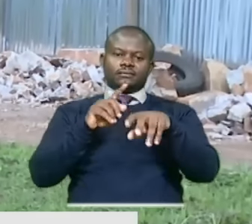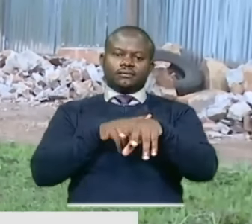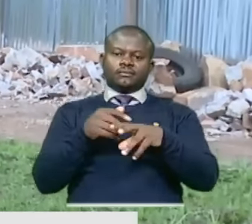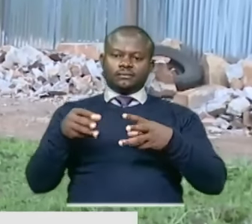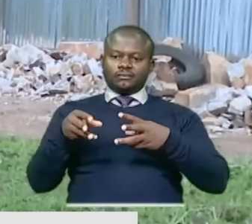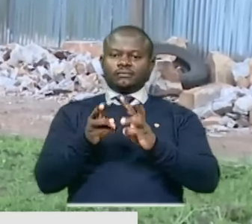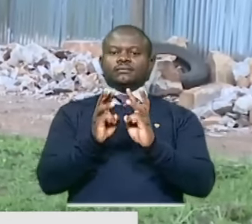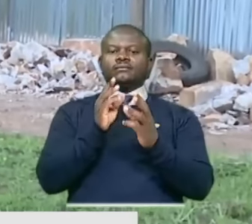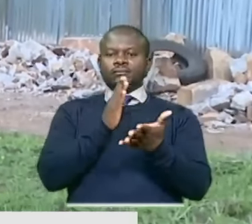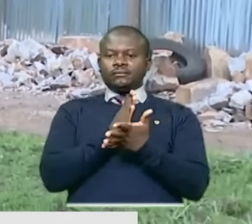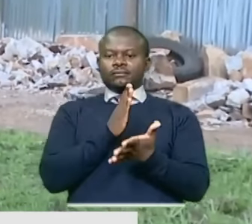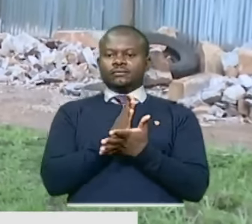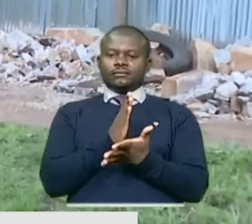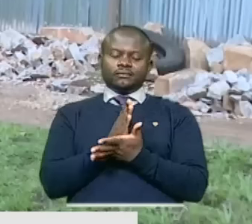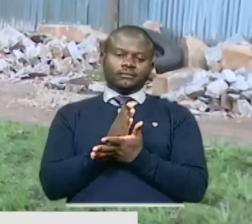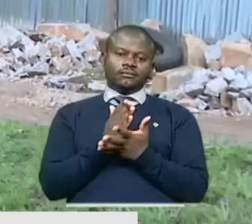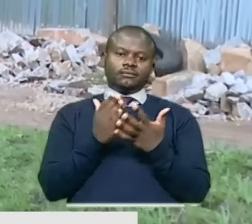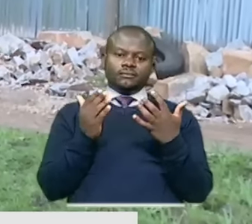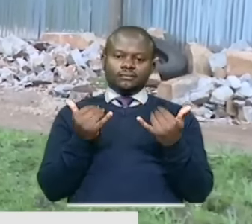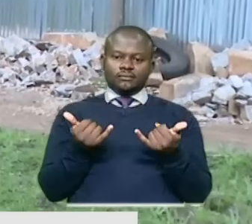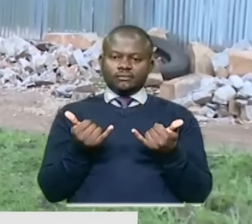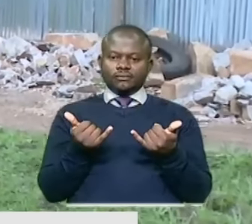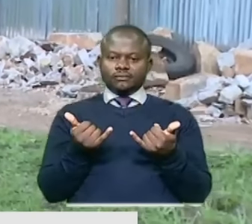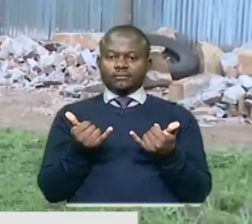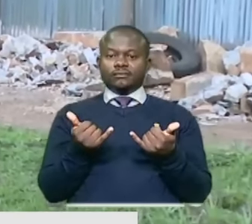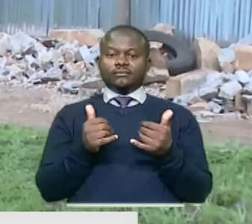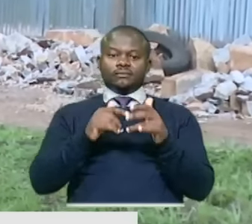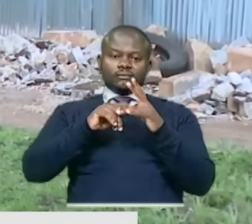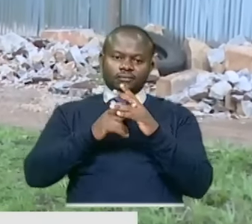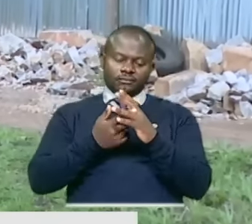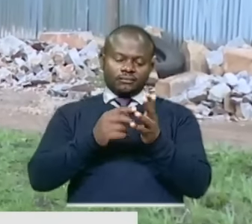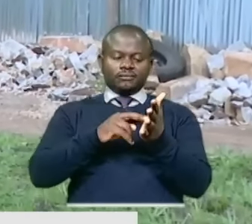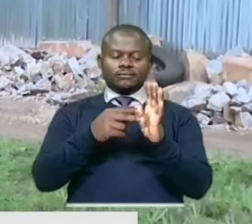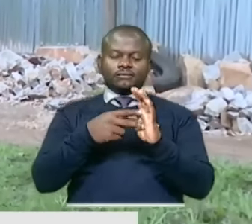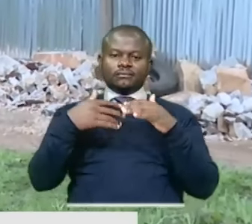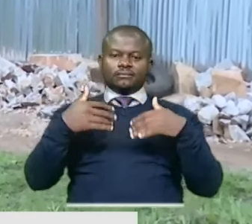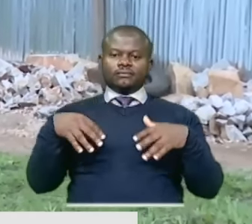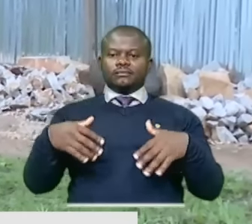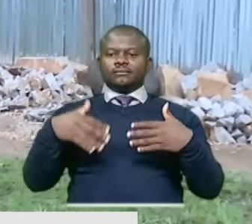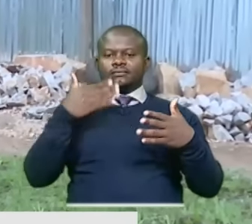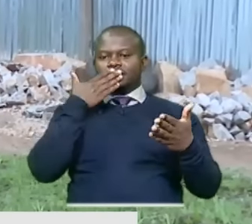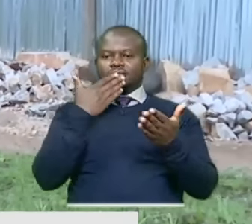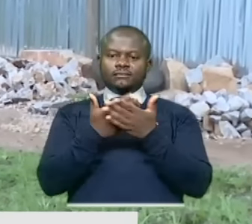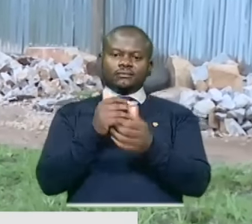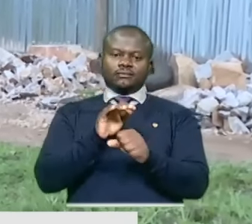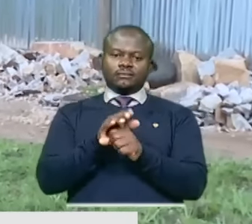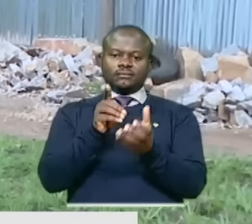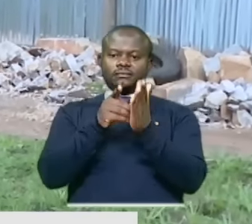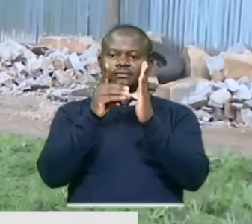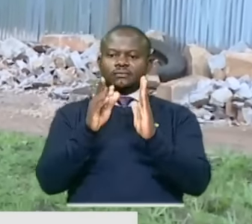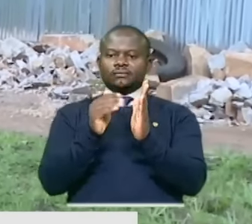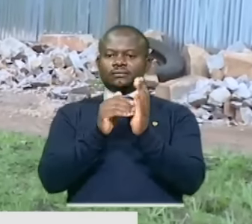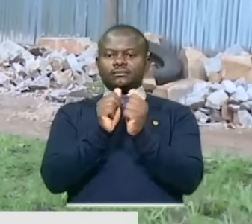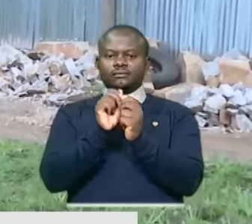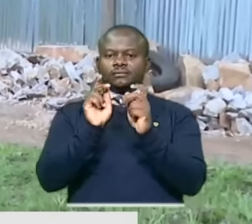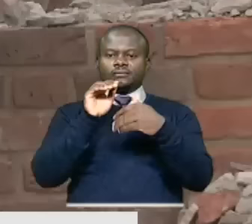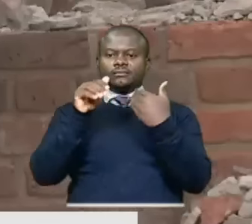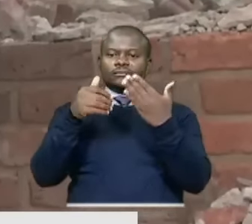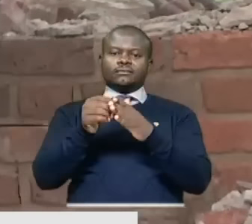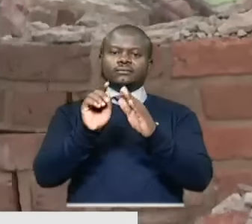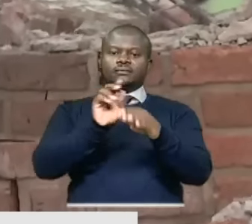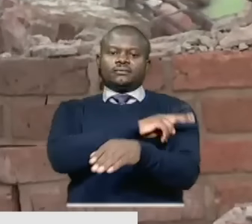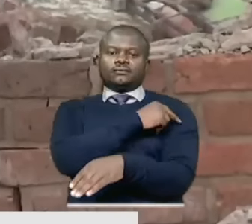buryo rwose kuba uyu mushinga waratangiye ni igisubizo ku baganga ndetse no ku baturage bagana ibitaro